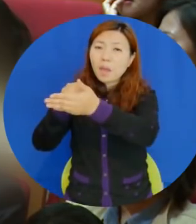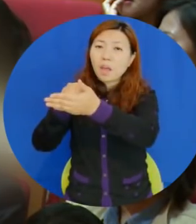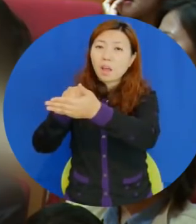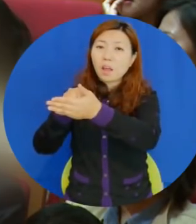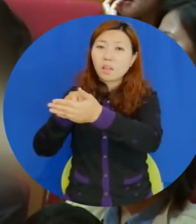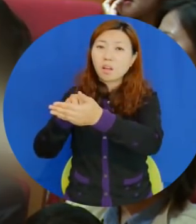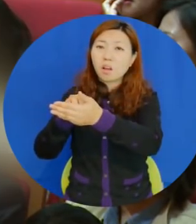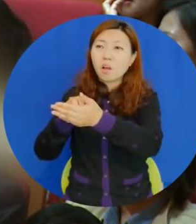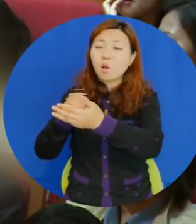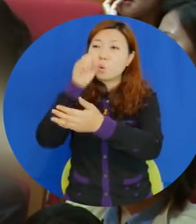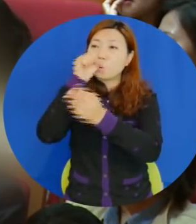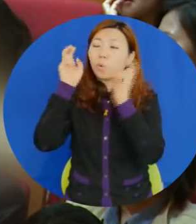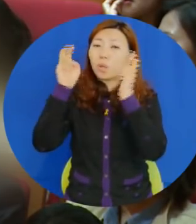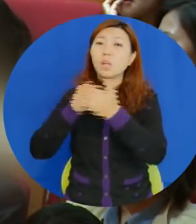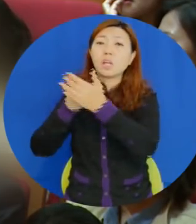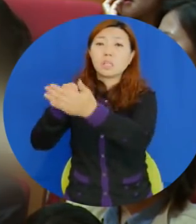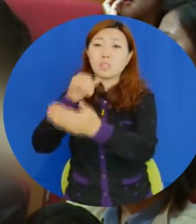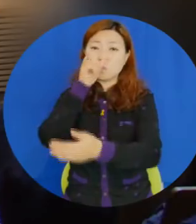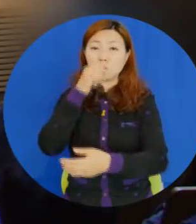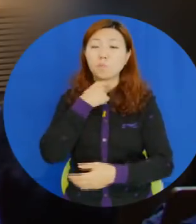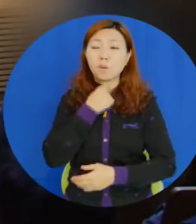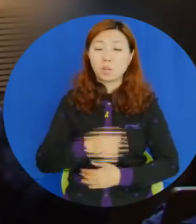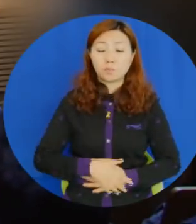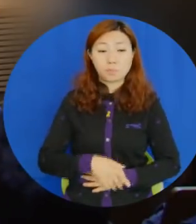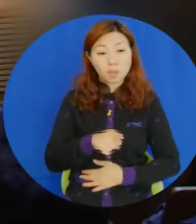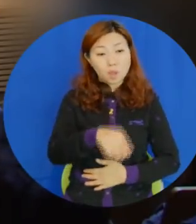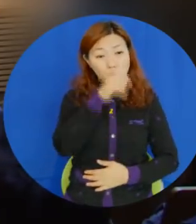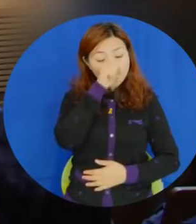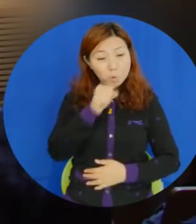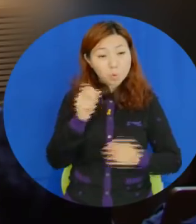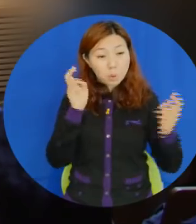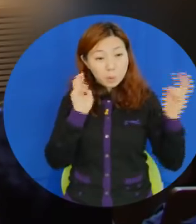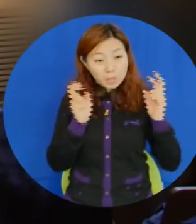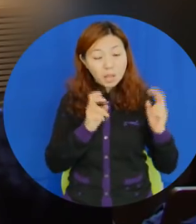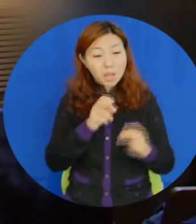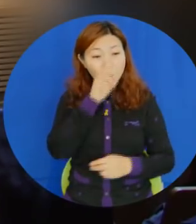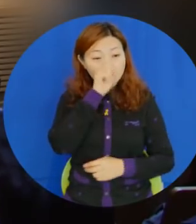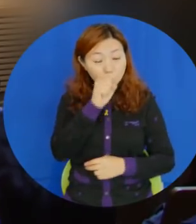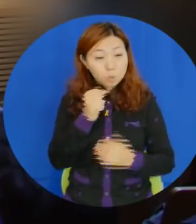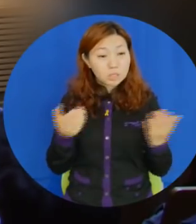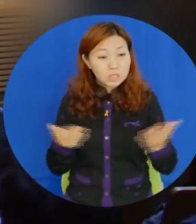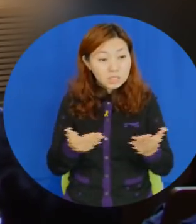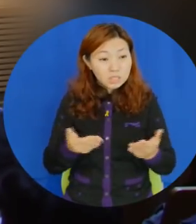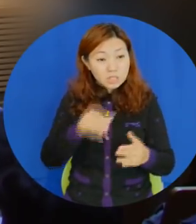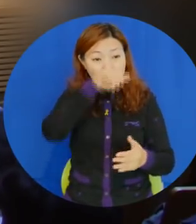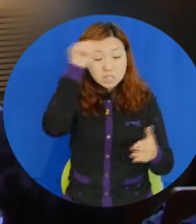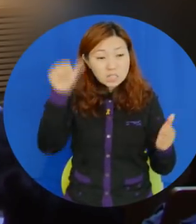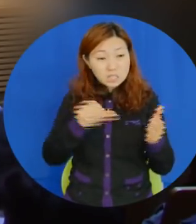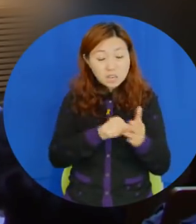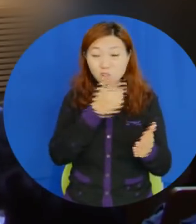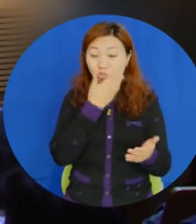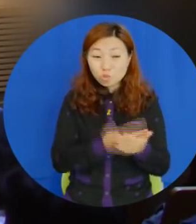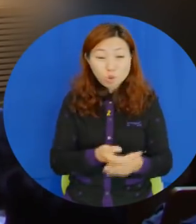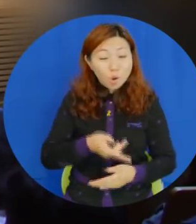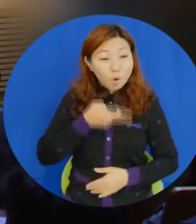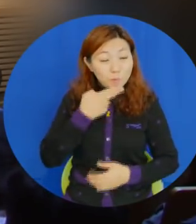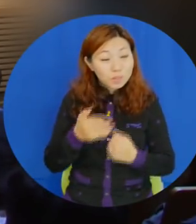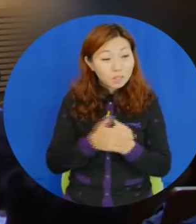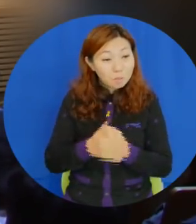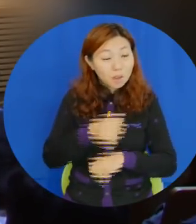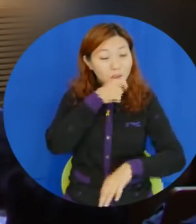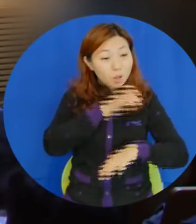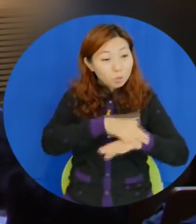수 있는 어떤 일자리를 갖고 자기 싶다. 지금 좋은 대학이고 좋은 일자리 이런 거 별로